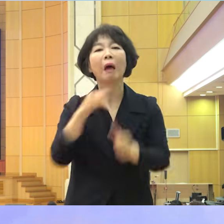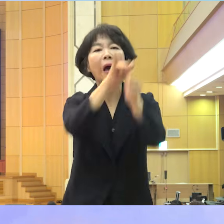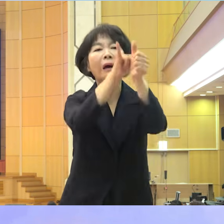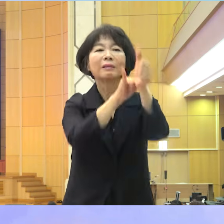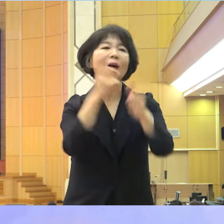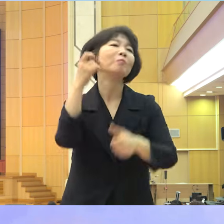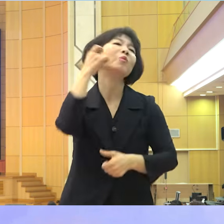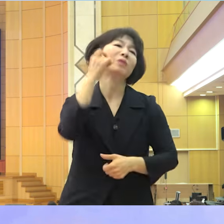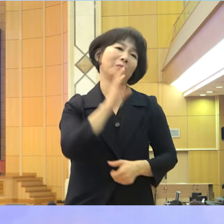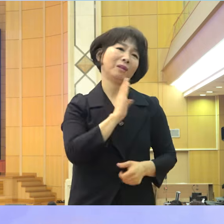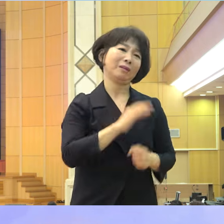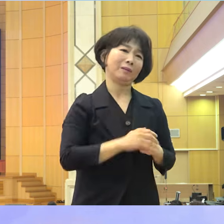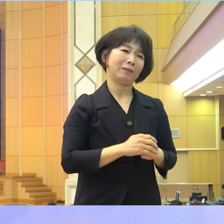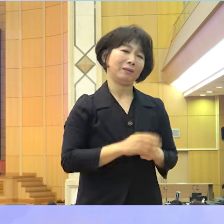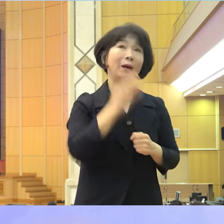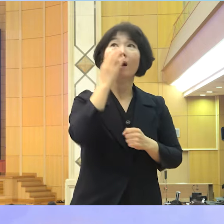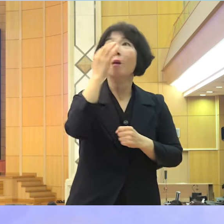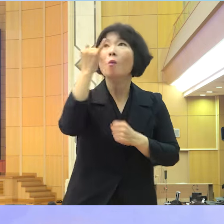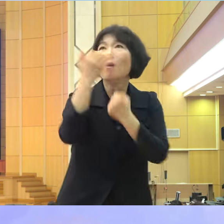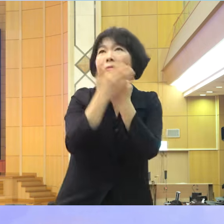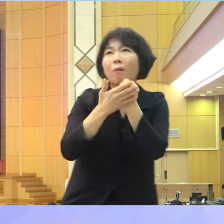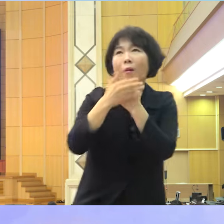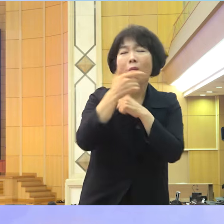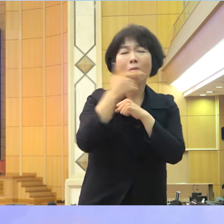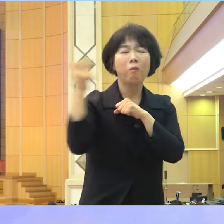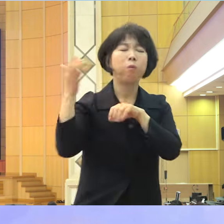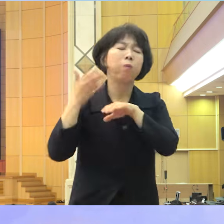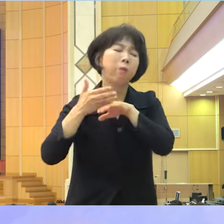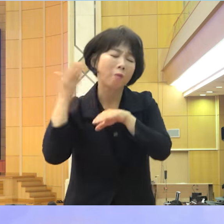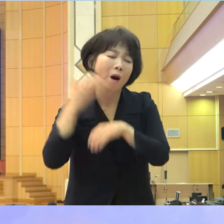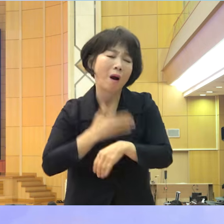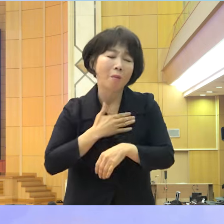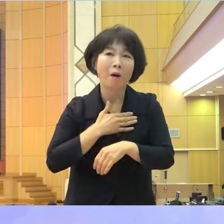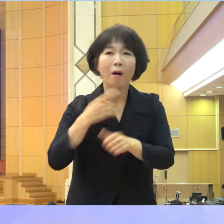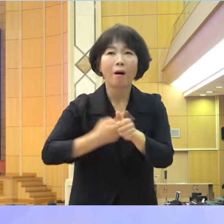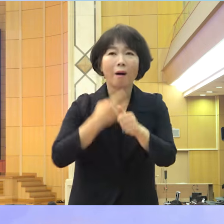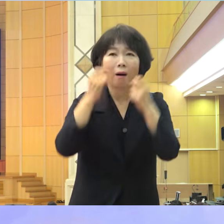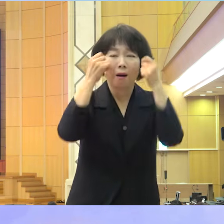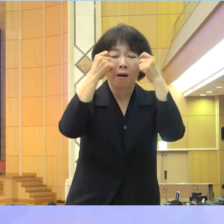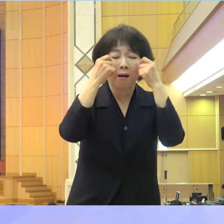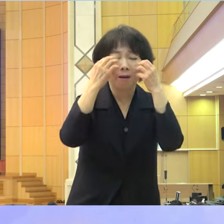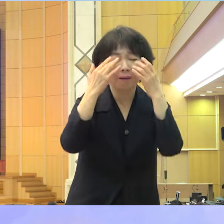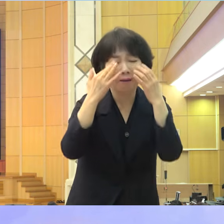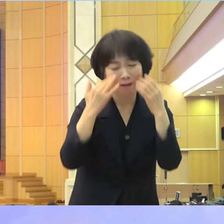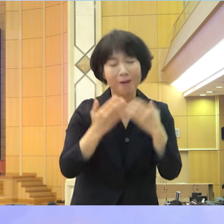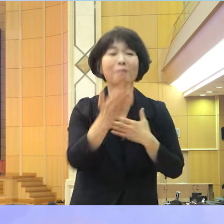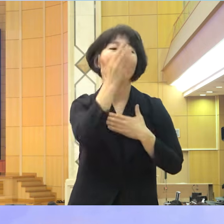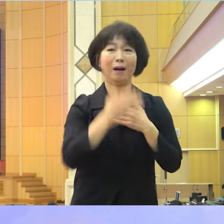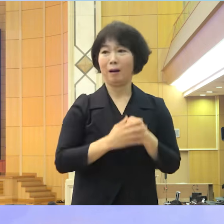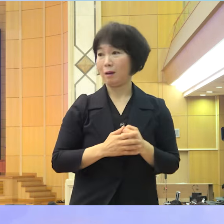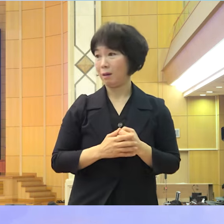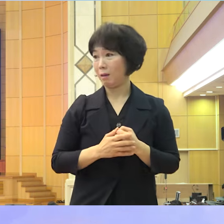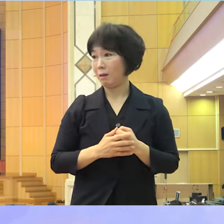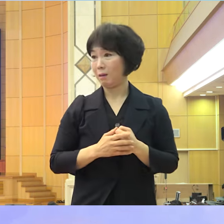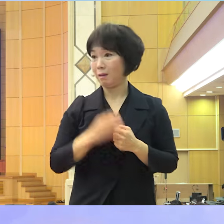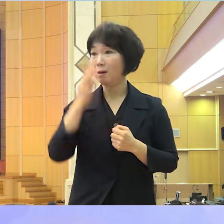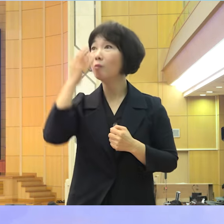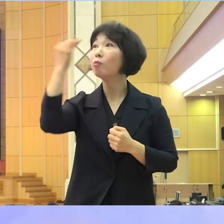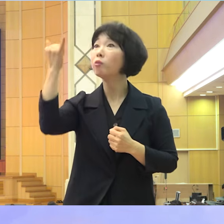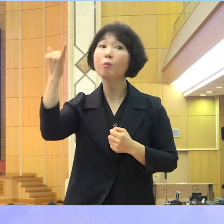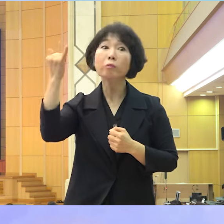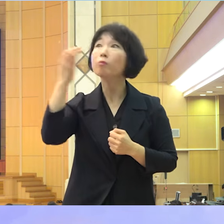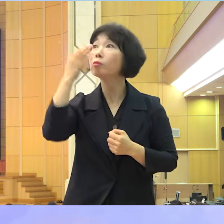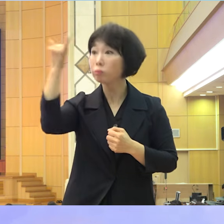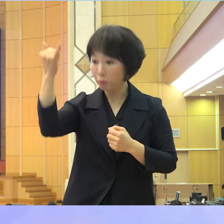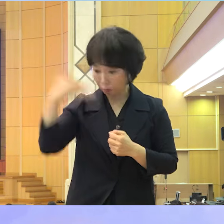진짜 부모님의 그냥 노래 가사만 들어도 눈물이 나잖아. 근데 부모님의 그걸 모르면 부모님